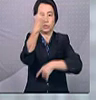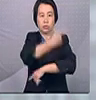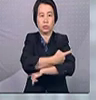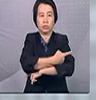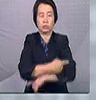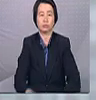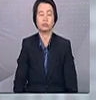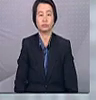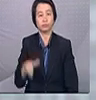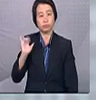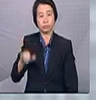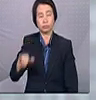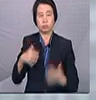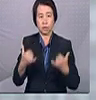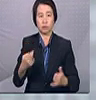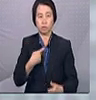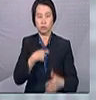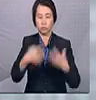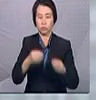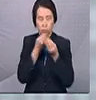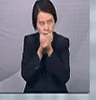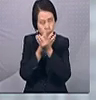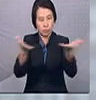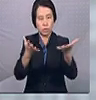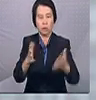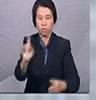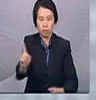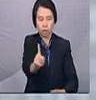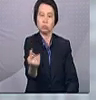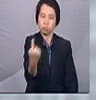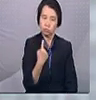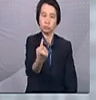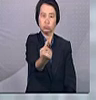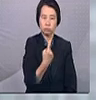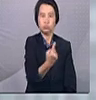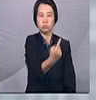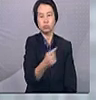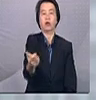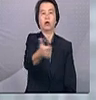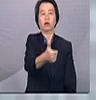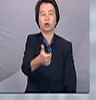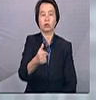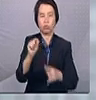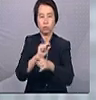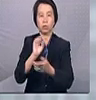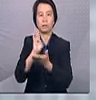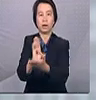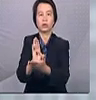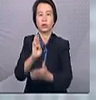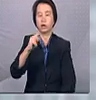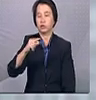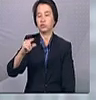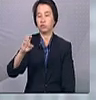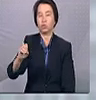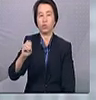Ya, sekarang ni bila kita dah wawarkan mereka tampil ke depan menggunakan bantuan daripada NGO-NGO, jadi